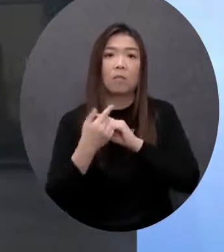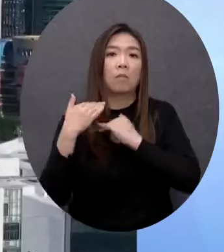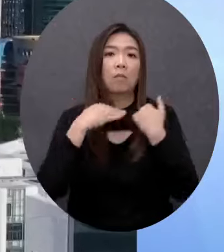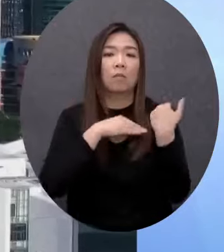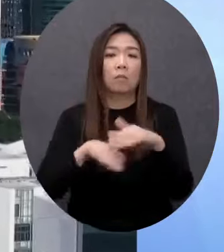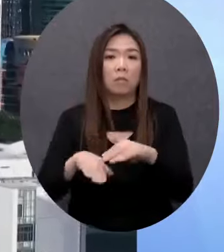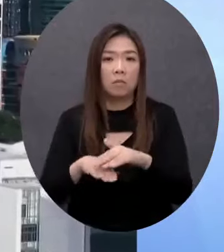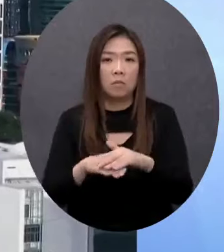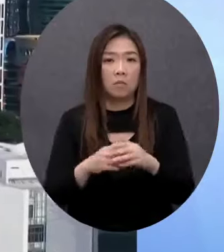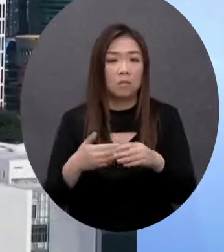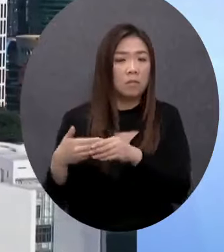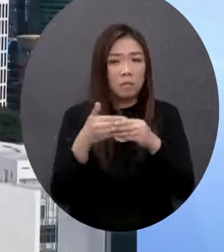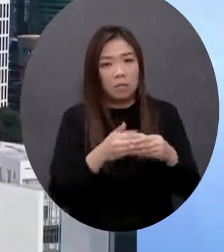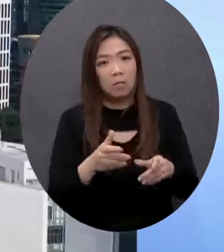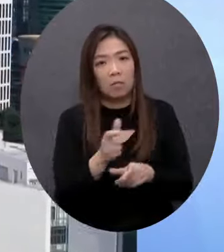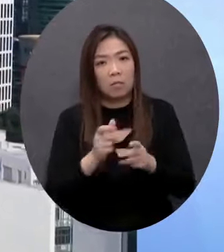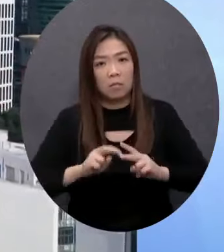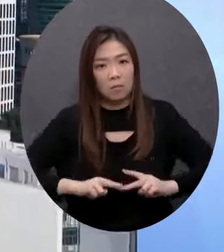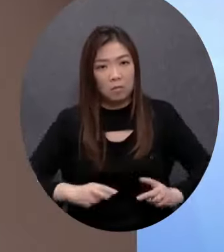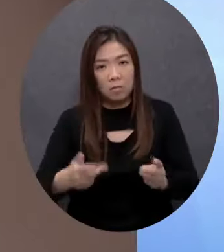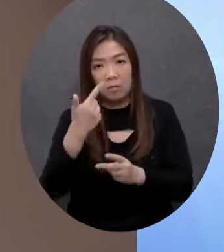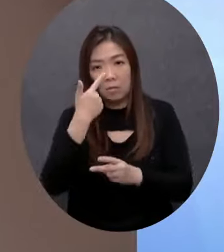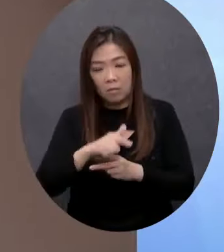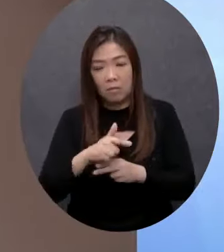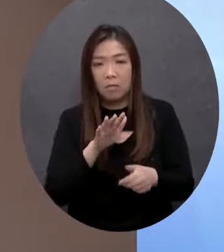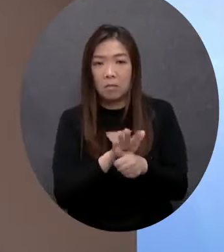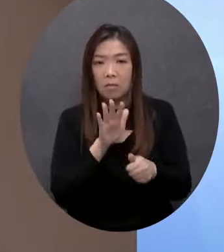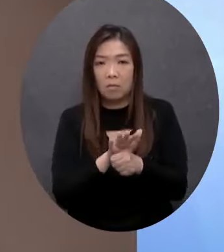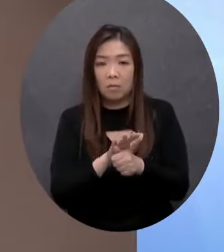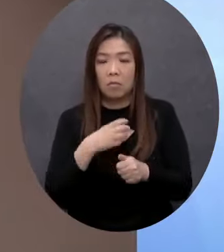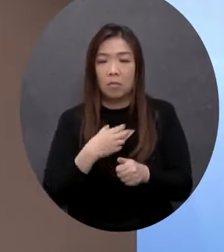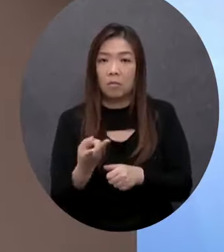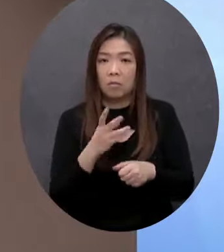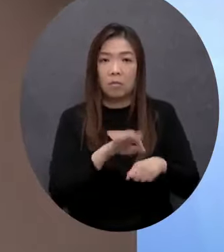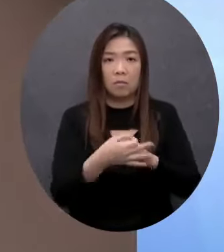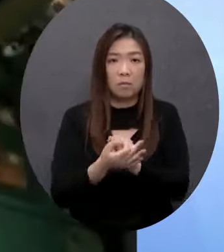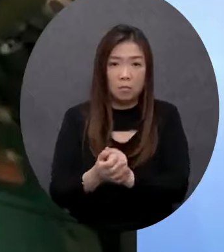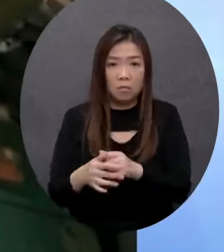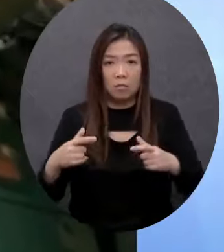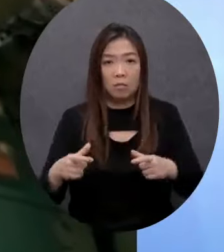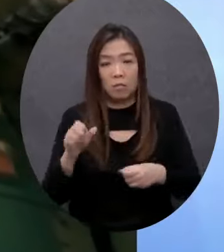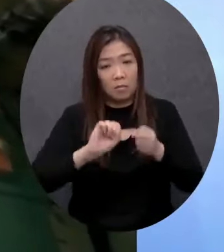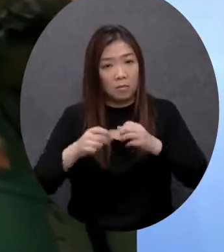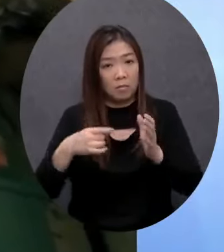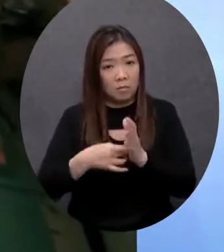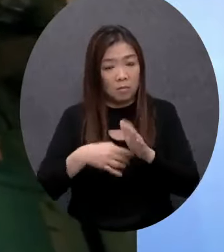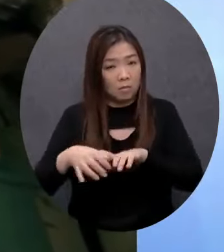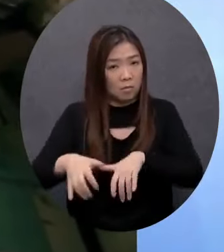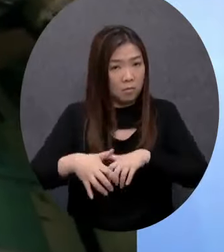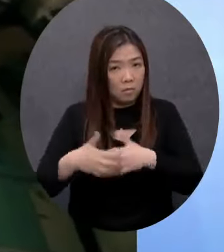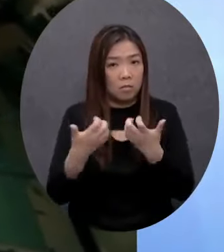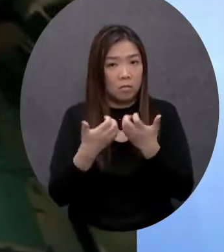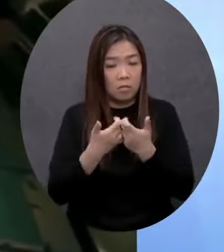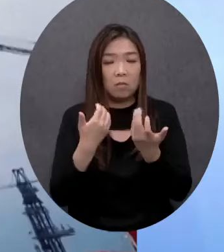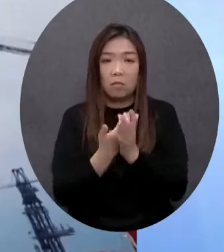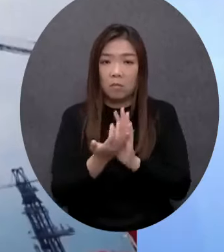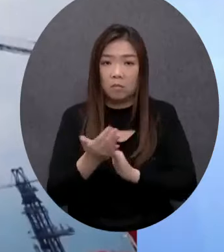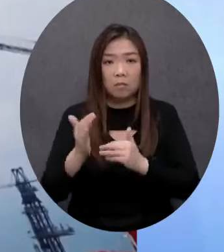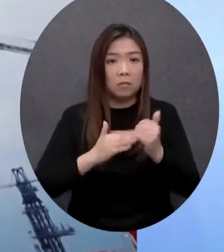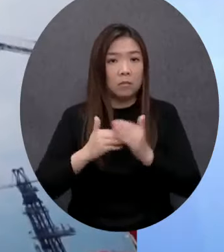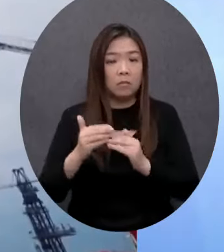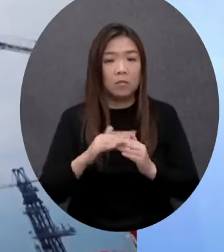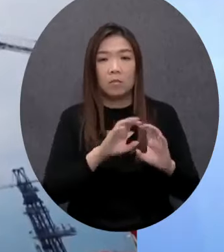為拉動經濟發展的新引擎。認為中法兩國在核電、農業、數字化等的技術領域都